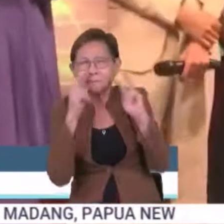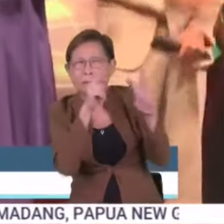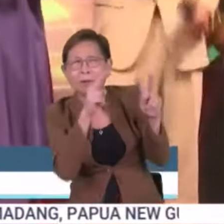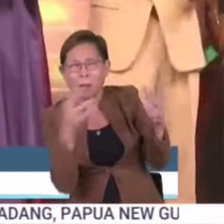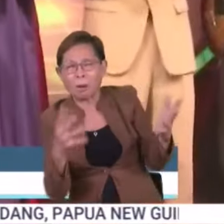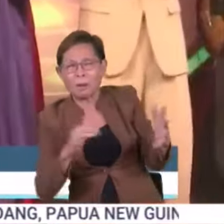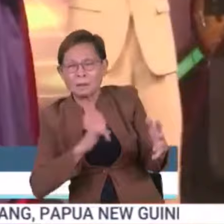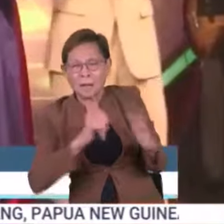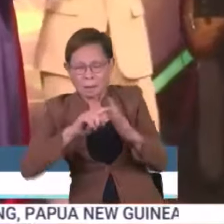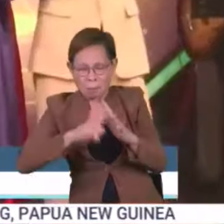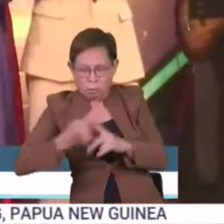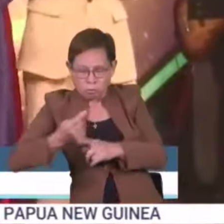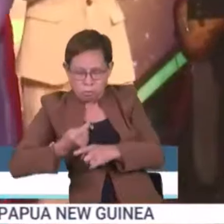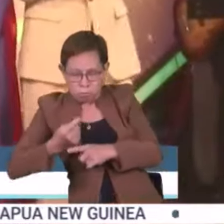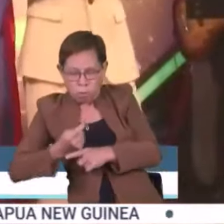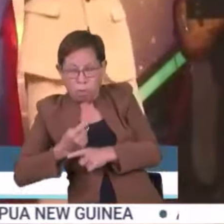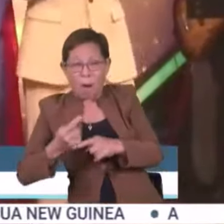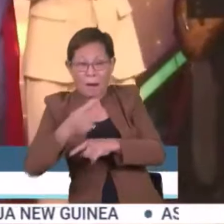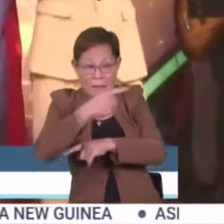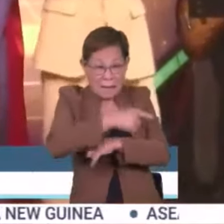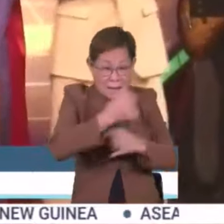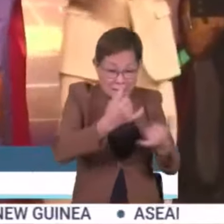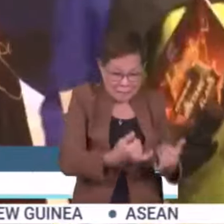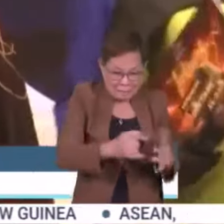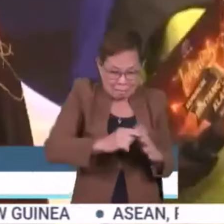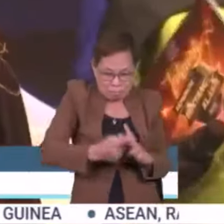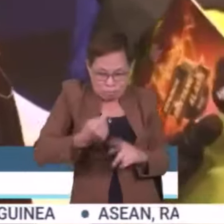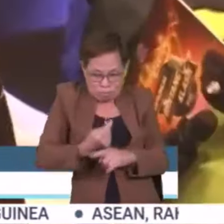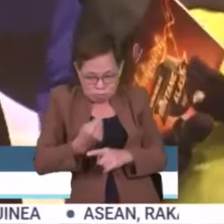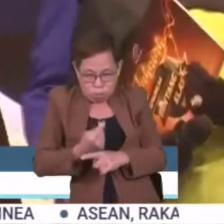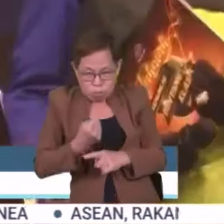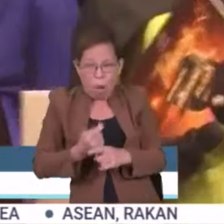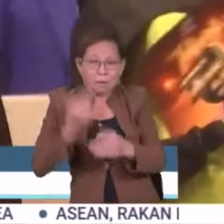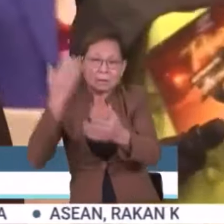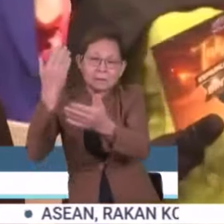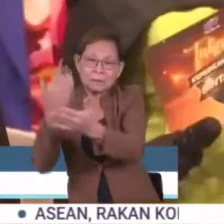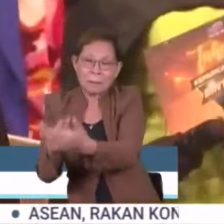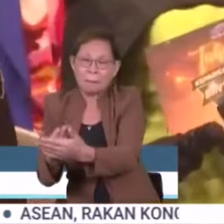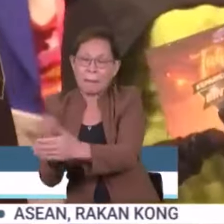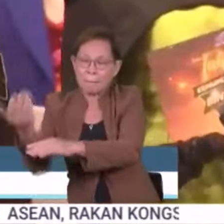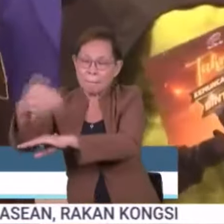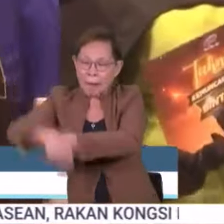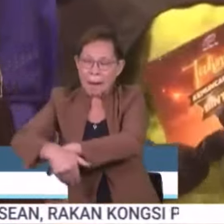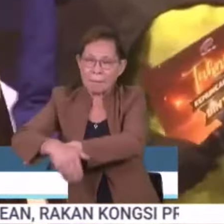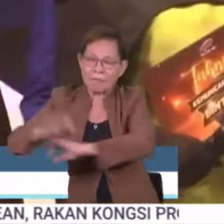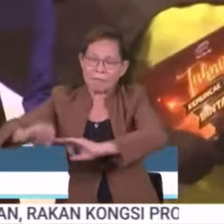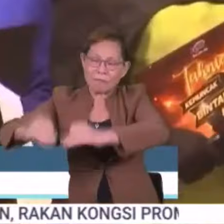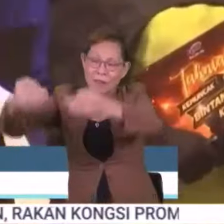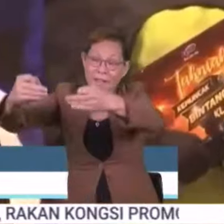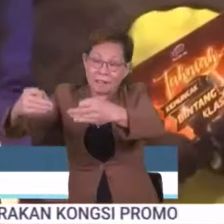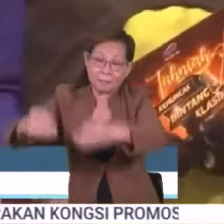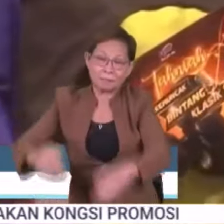saya akan mula praktis daripada hari ini juga prtis sampai ke malam